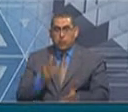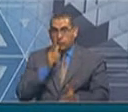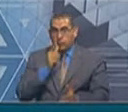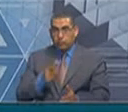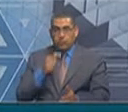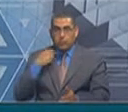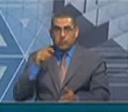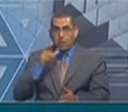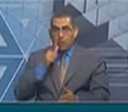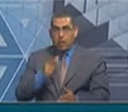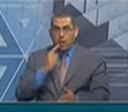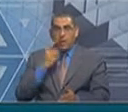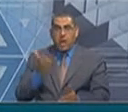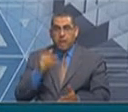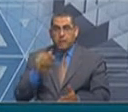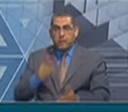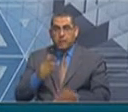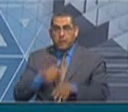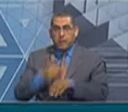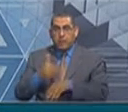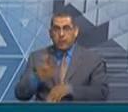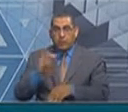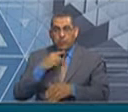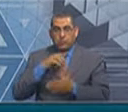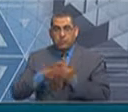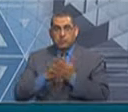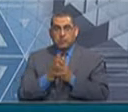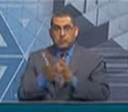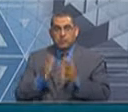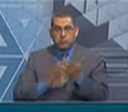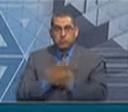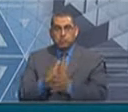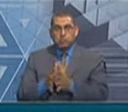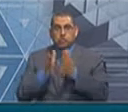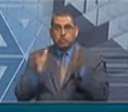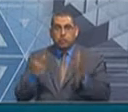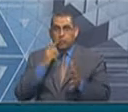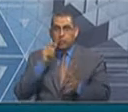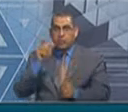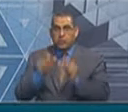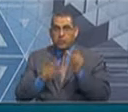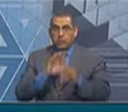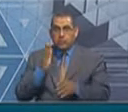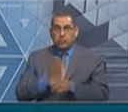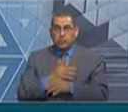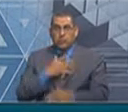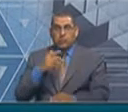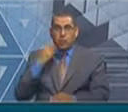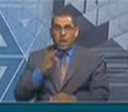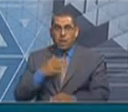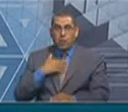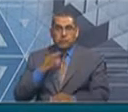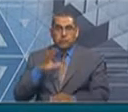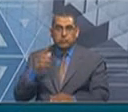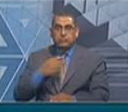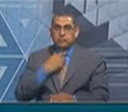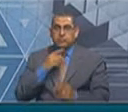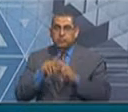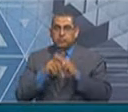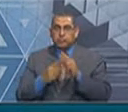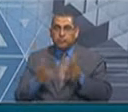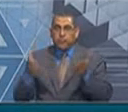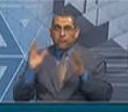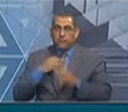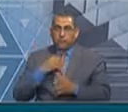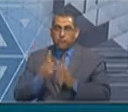وأضاف أديب أن أي تأخير إضافي يفاقم الأزمة ويعمقها، ويدفع الناس نحو المزيد من الفقر والدولة نحو المزيد